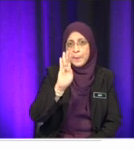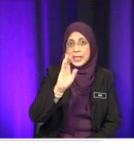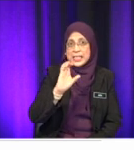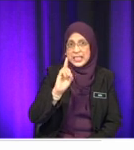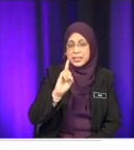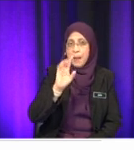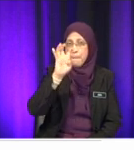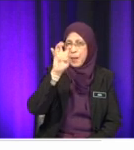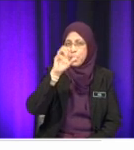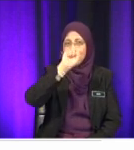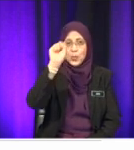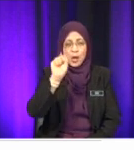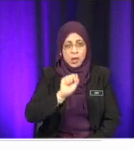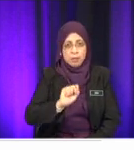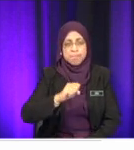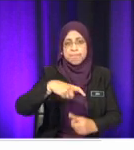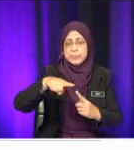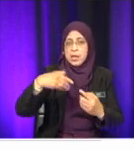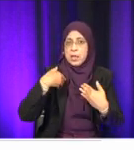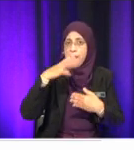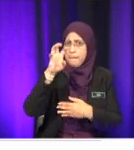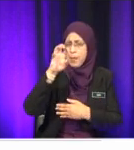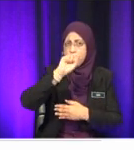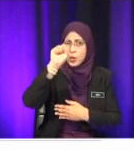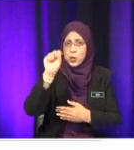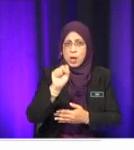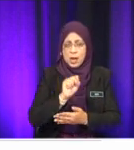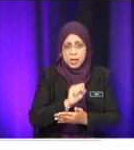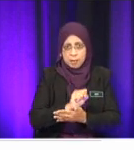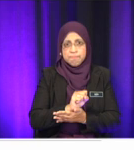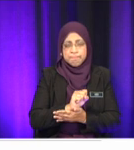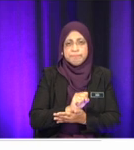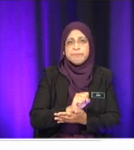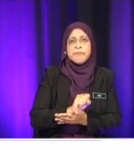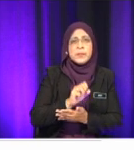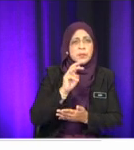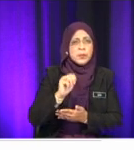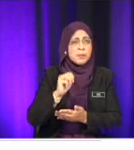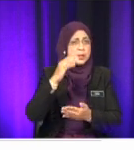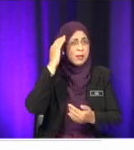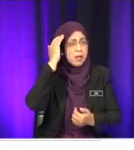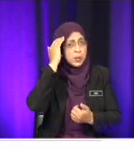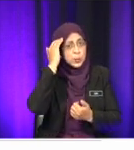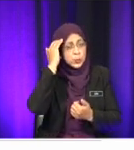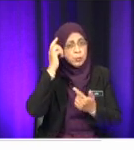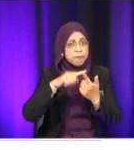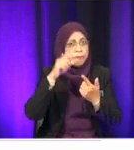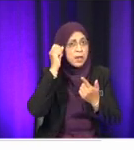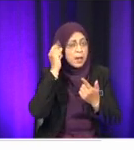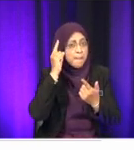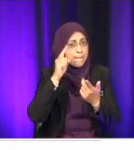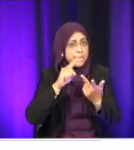kita ada objektif nih kita ada kontrak yaitu mengetahui memahami